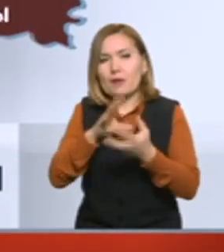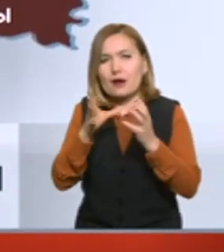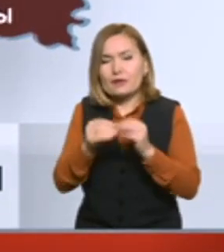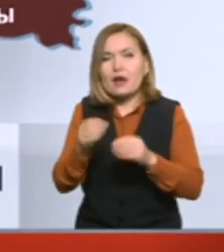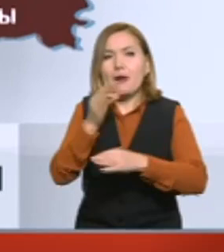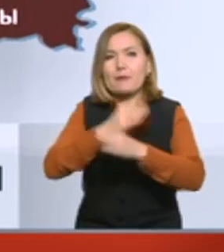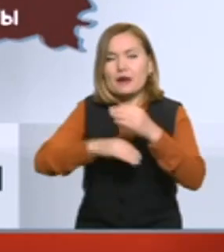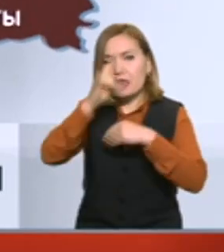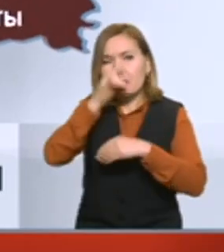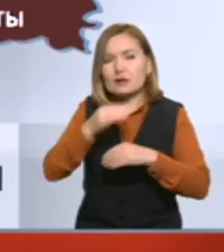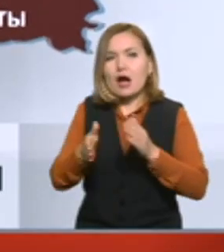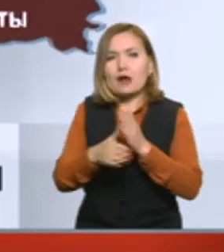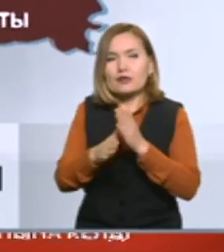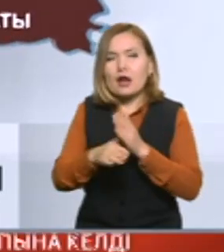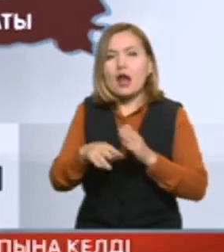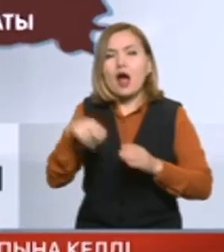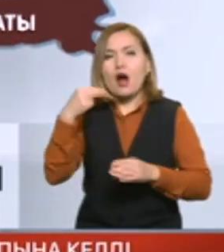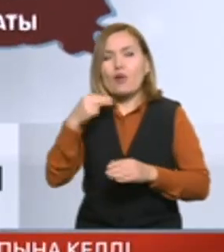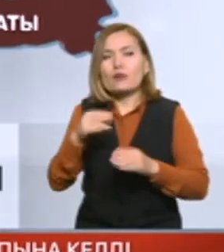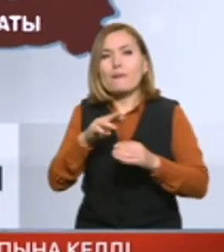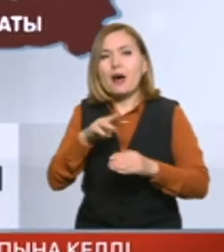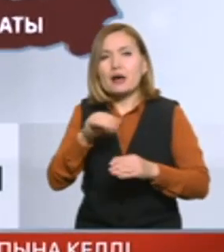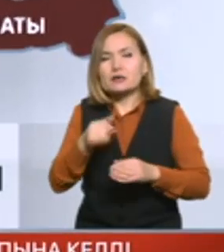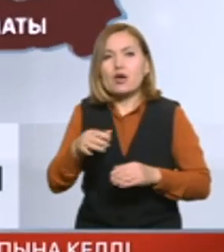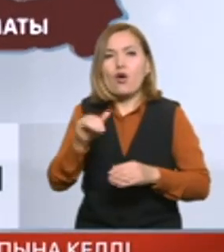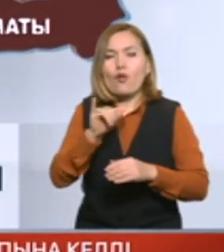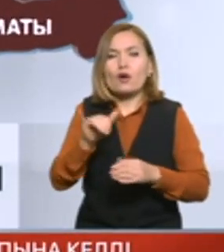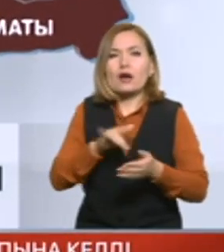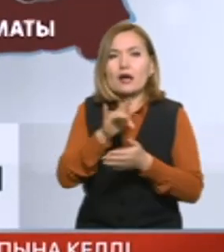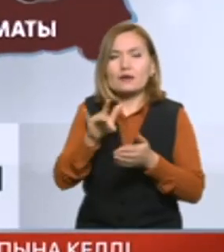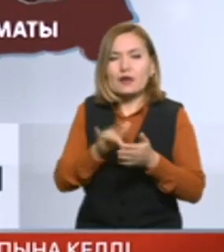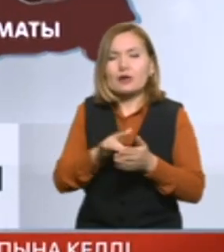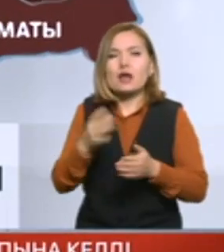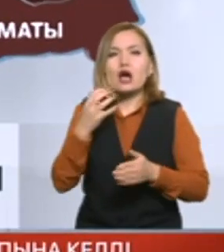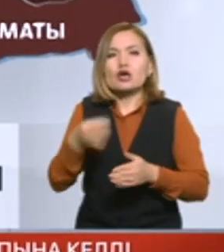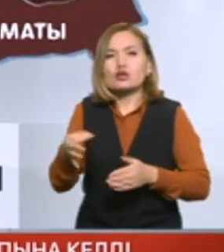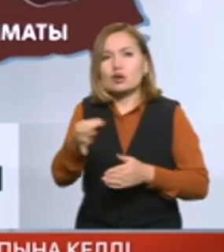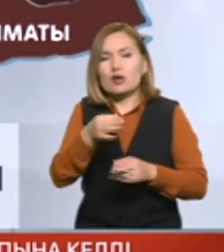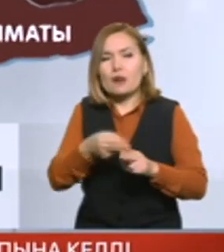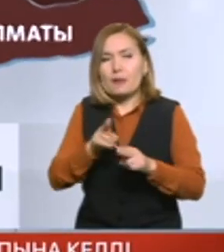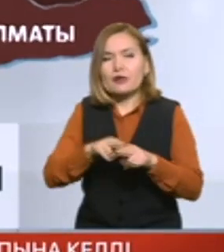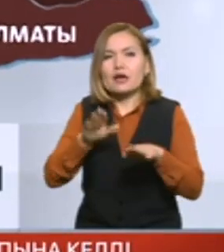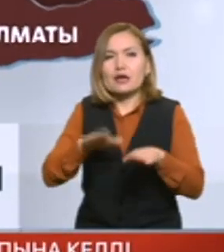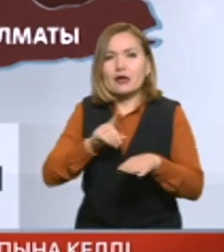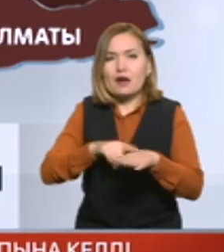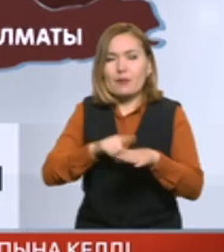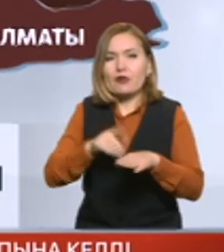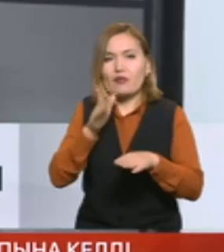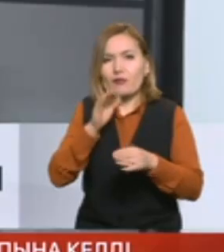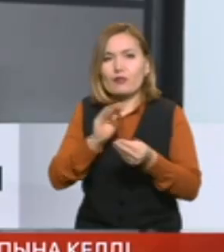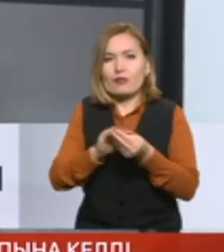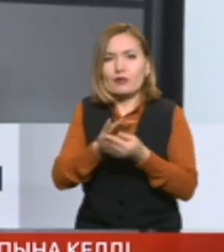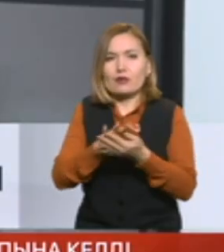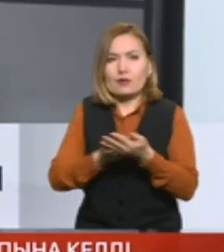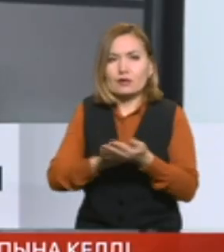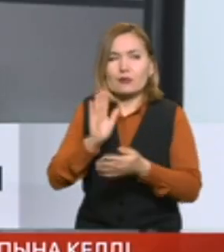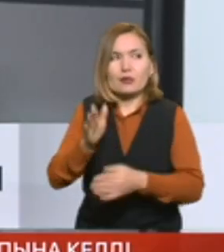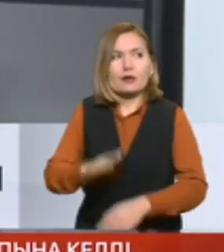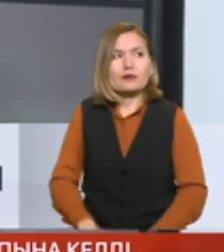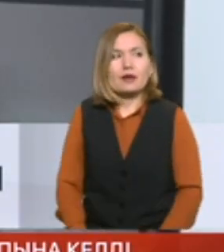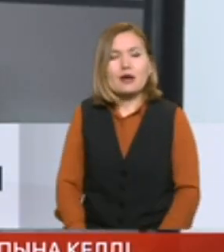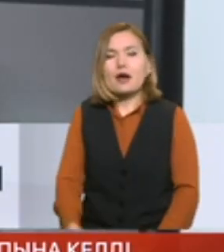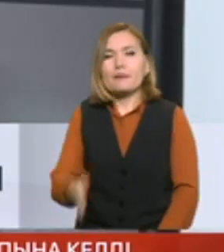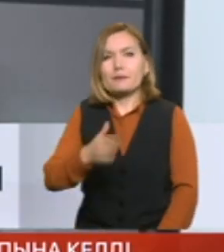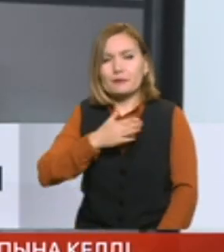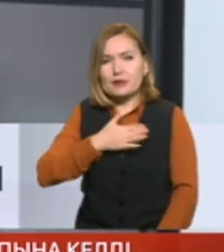батыста, яғни Атырау, Ақтау, Ақтөбе, Маңғыстау, Орал және оңтүстіктегі Қызылорда облысында жергілікті уақыт өзгеріссіз қалады. Біз енді қалыптасқан адамдармыз,